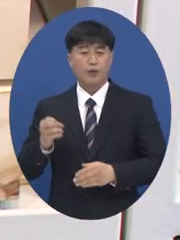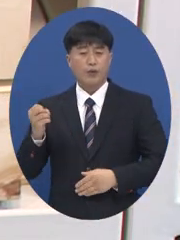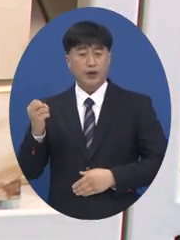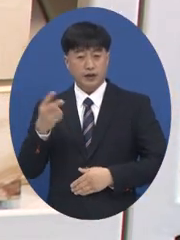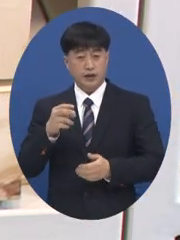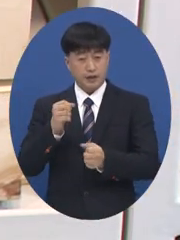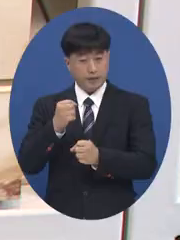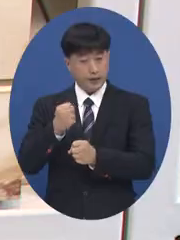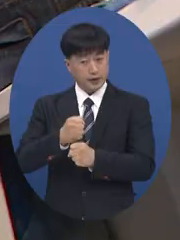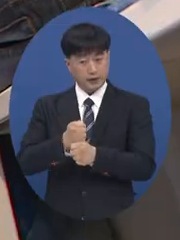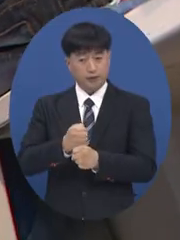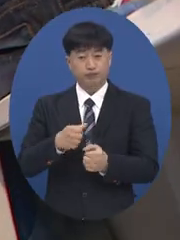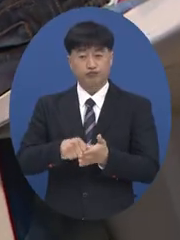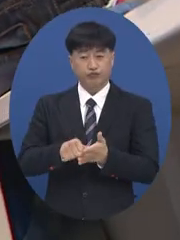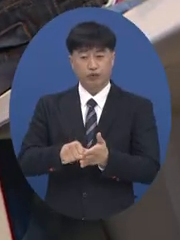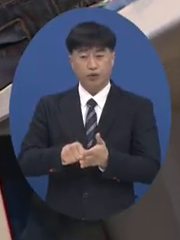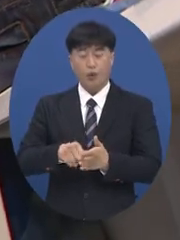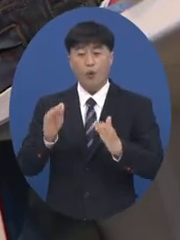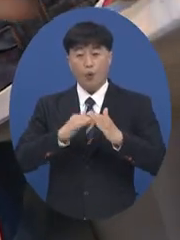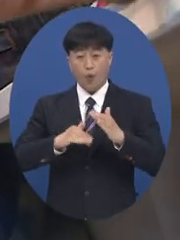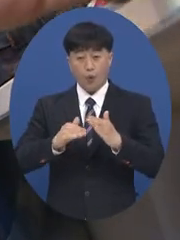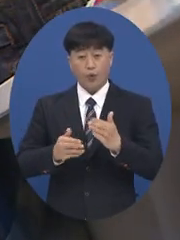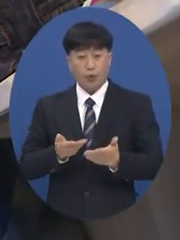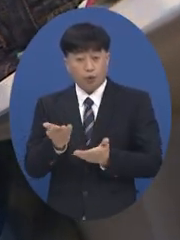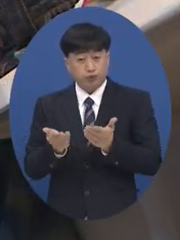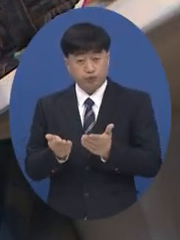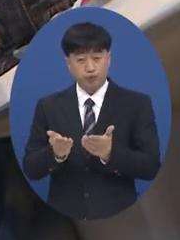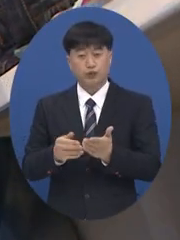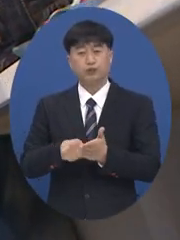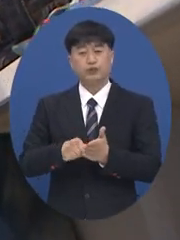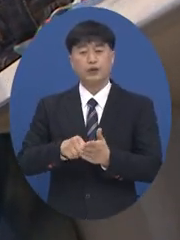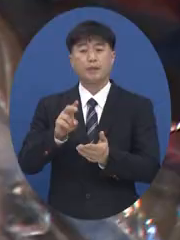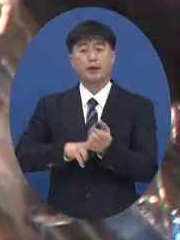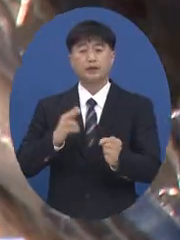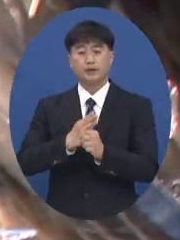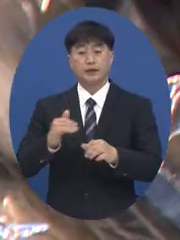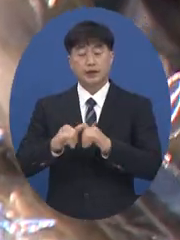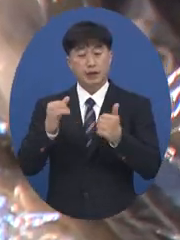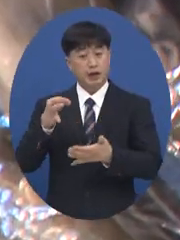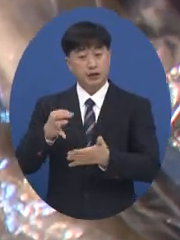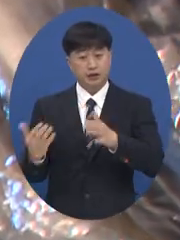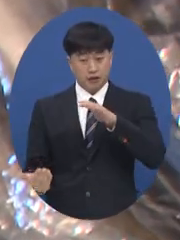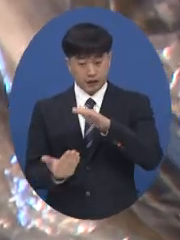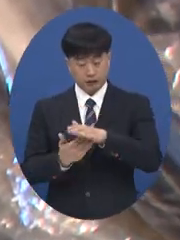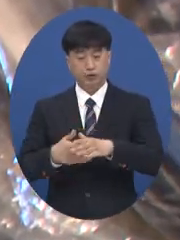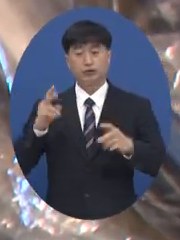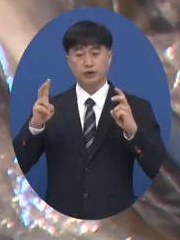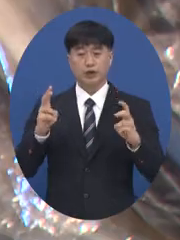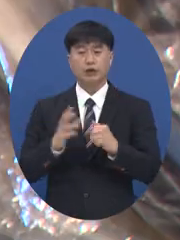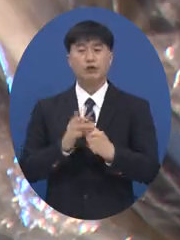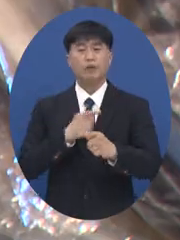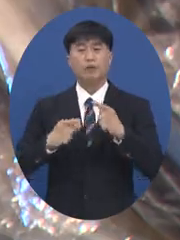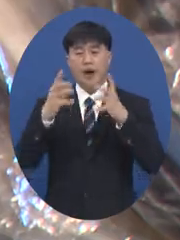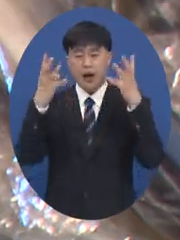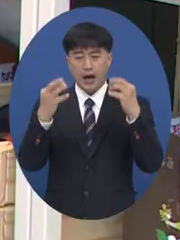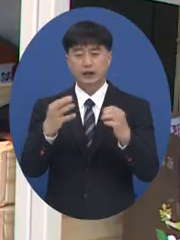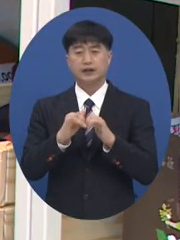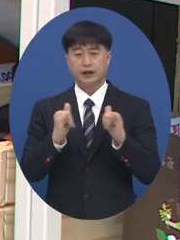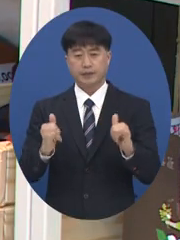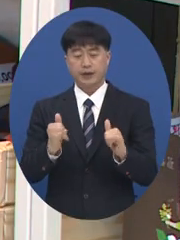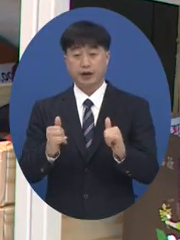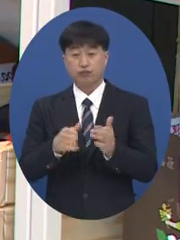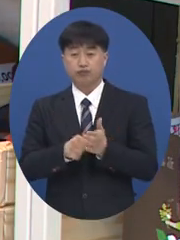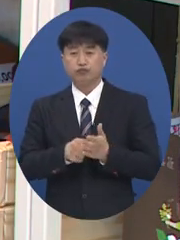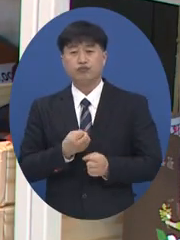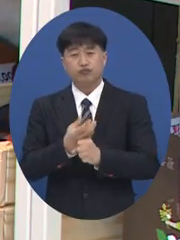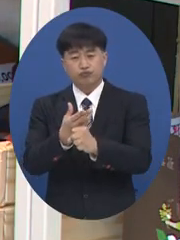대가를 지불하는 공정무역 제품을 팔고 있습니다 사회적 가치를 실현하는 업체로 더 많은 사람들에게 제품을 알리고